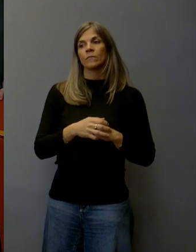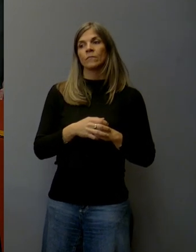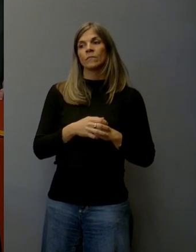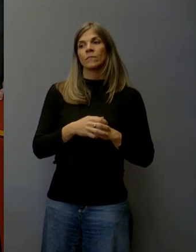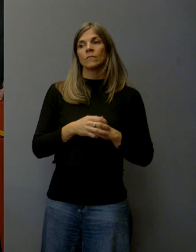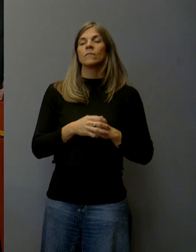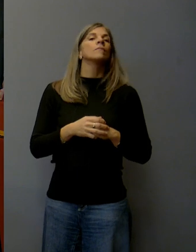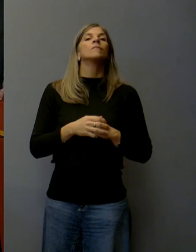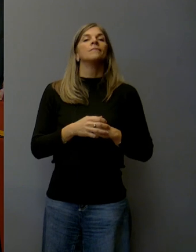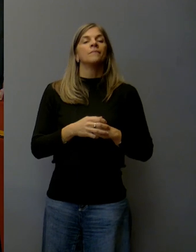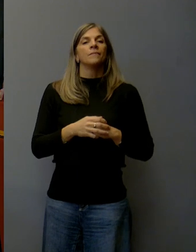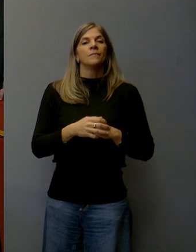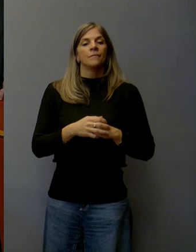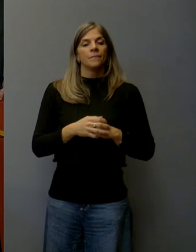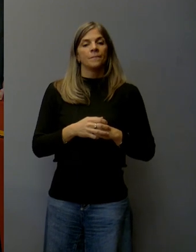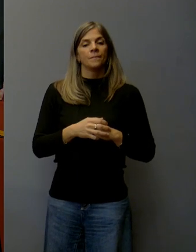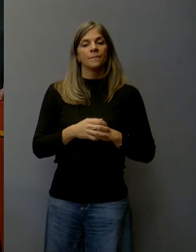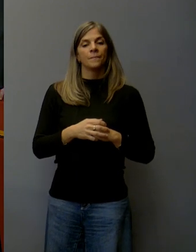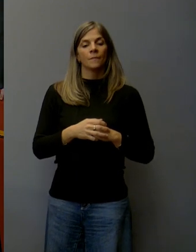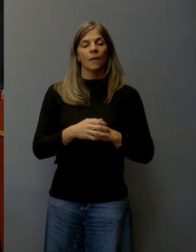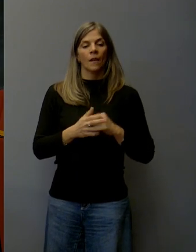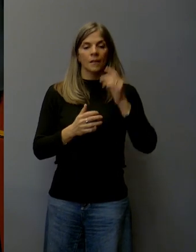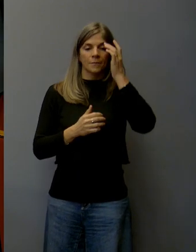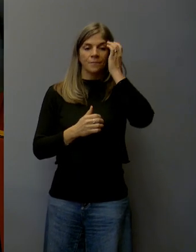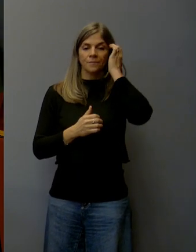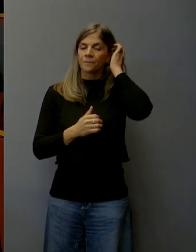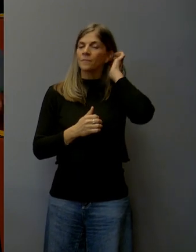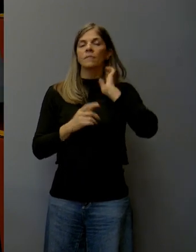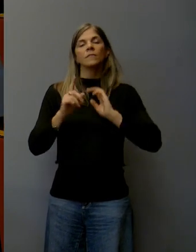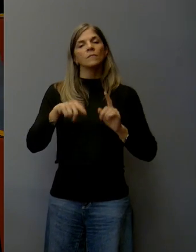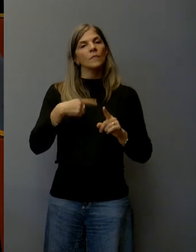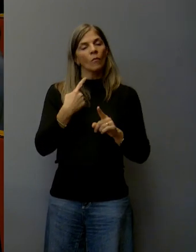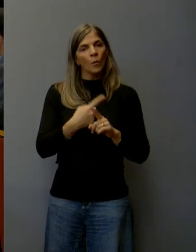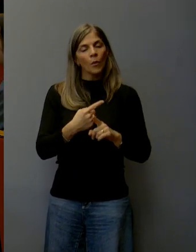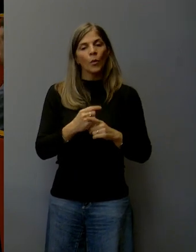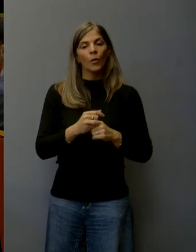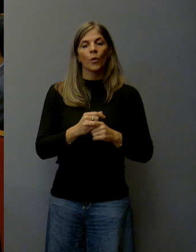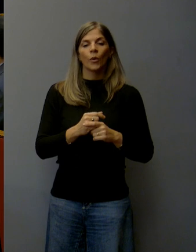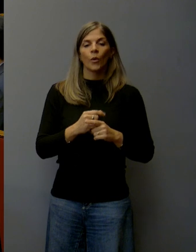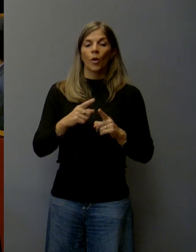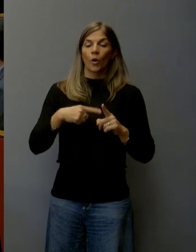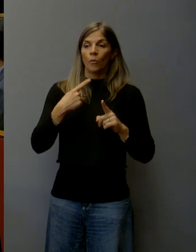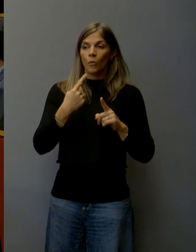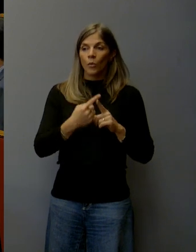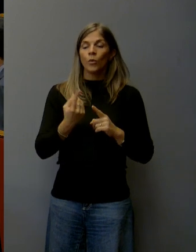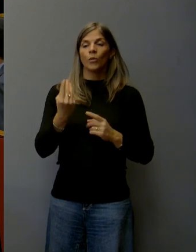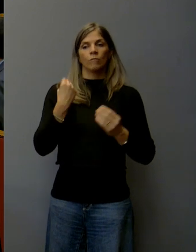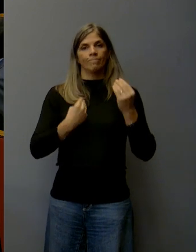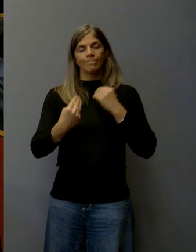hanno in qualche maniera richiesto ribadito la necessità di Maggiore investimento